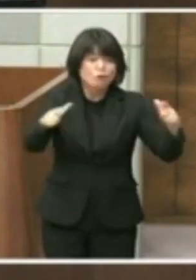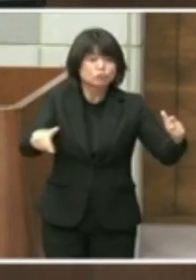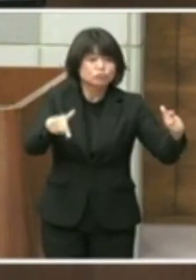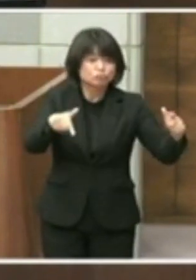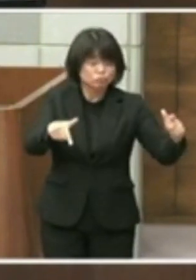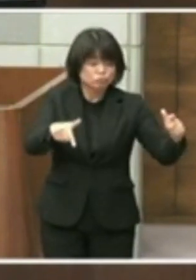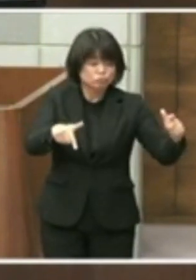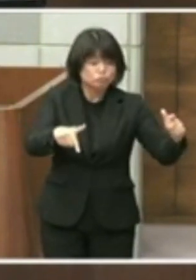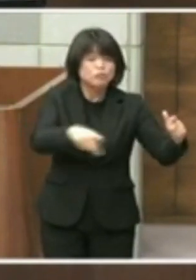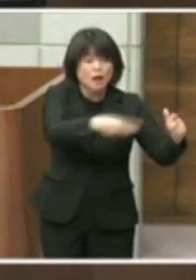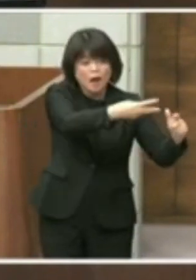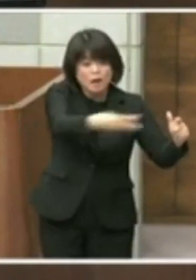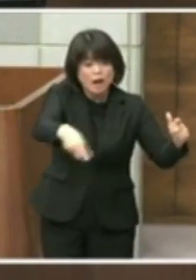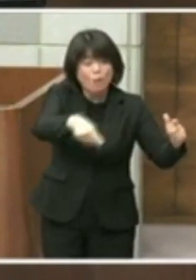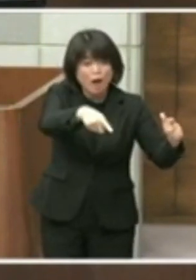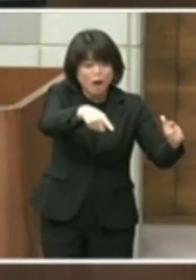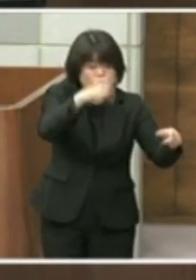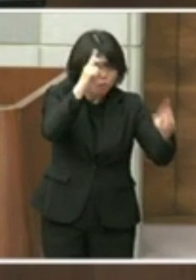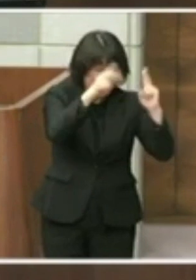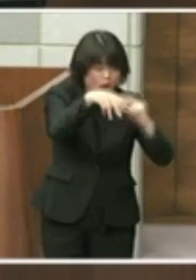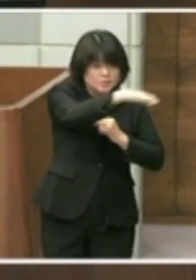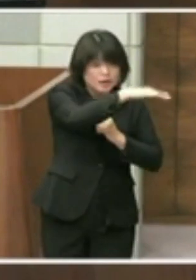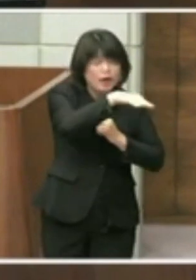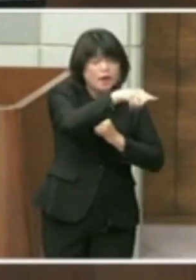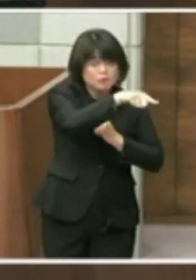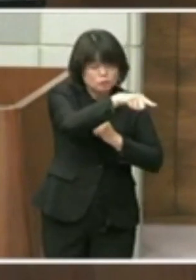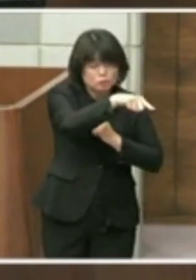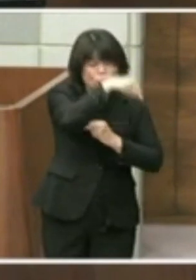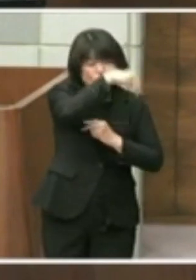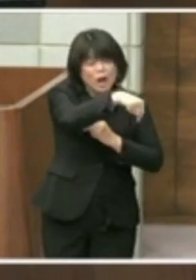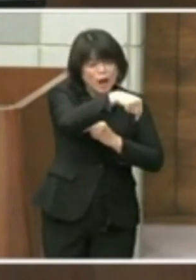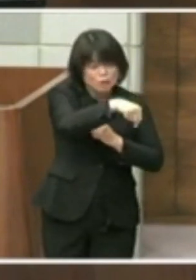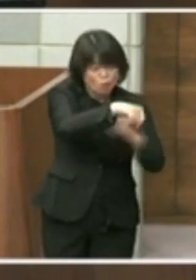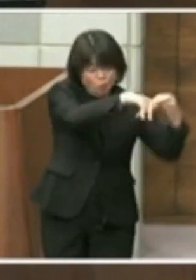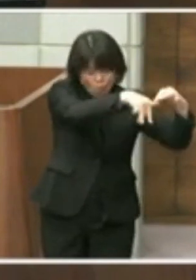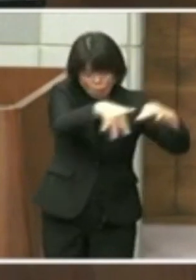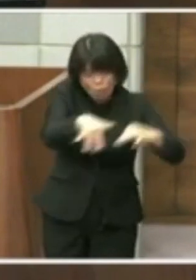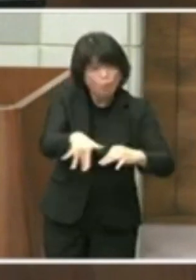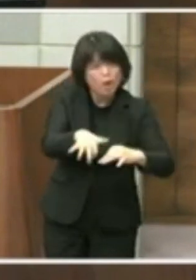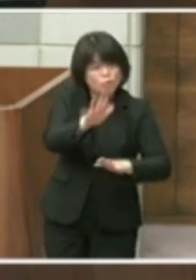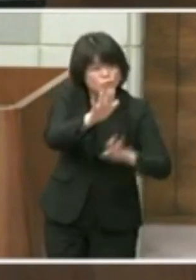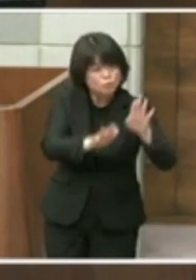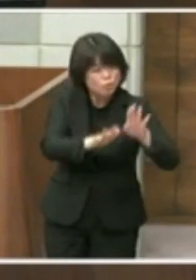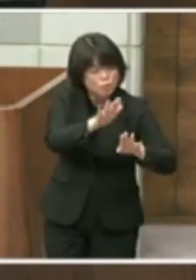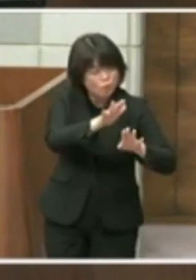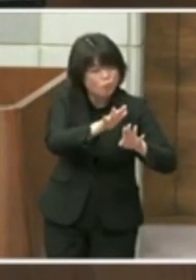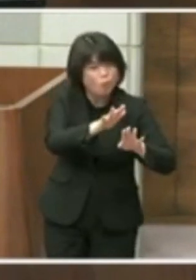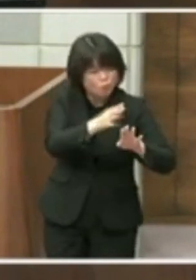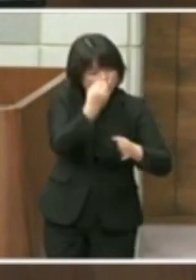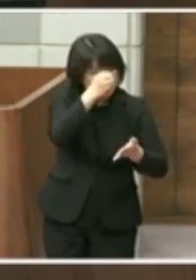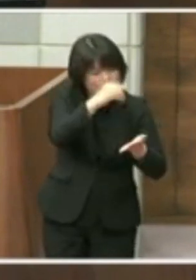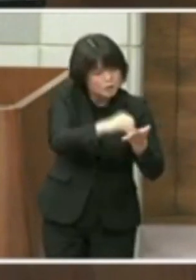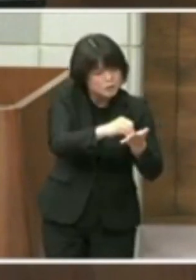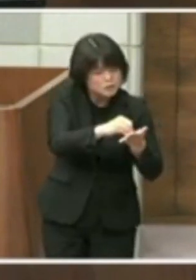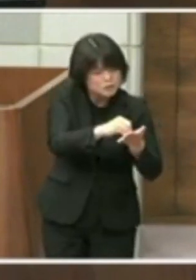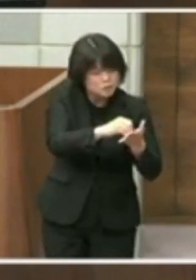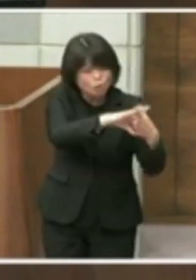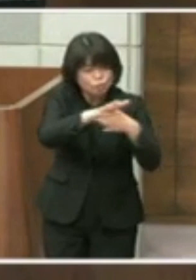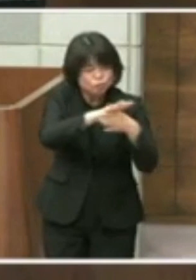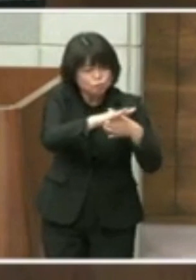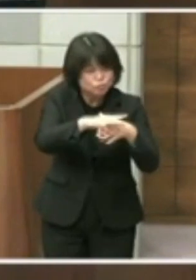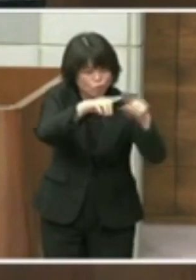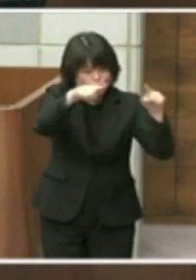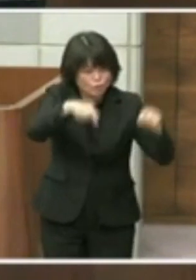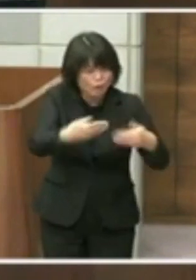明石川流域の事業者に対し、事業所内の漏洩状況の確認等の協力依頼文書を発出するなど